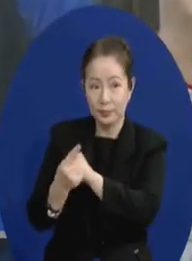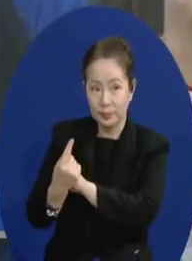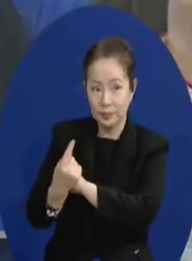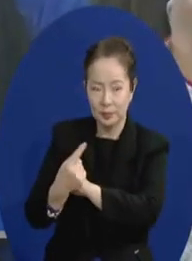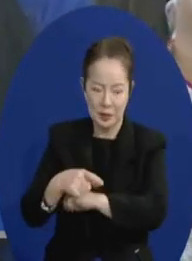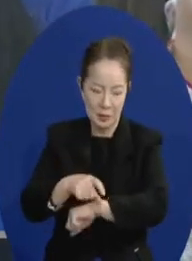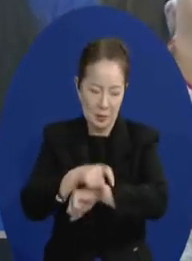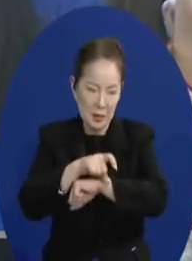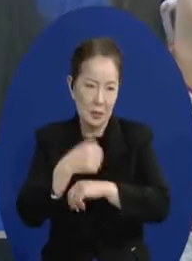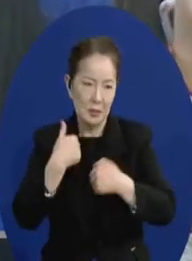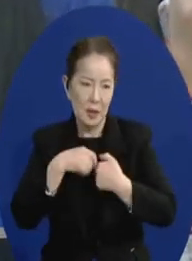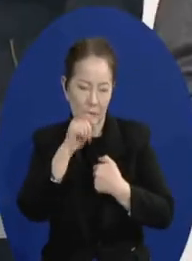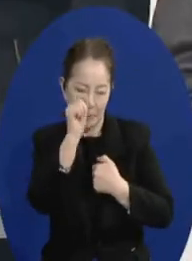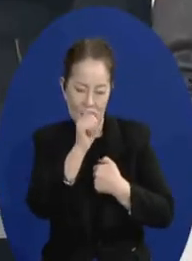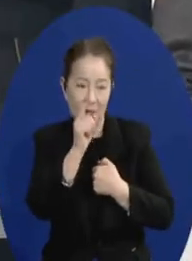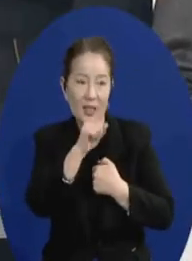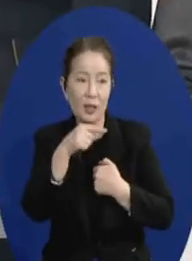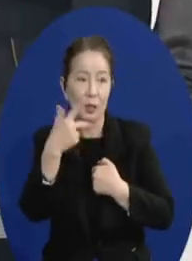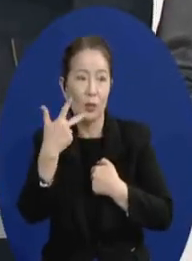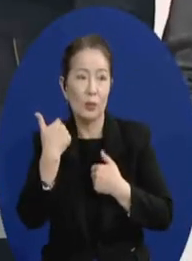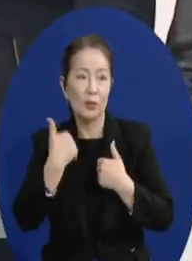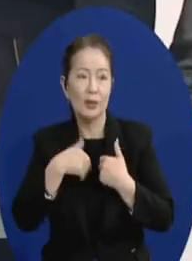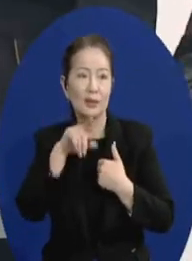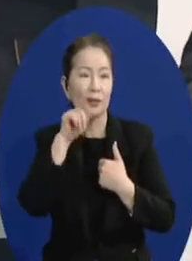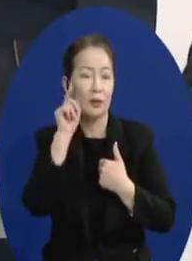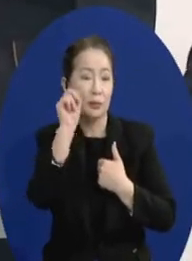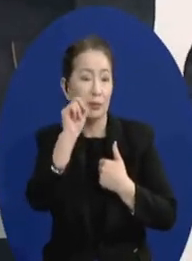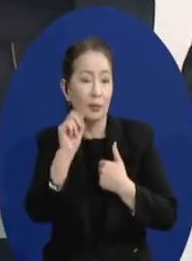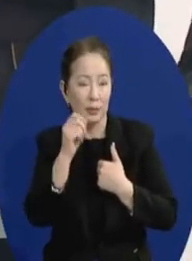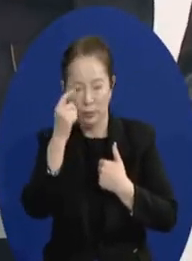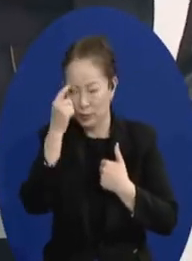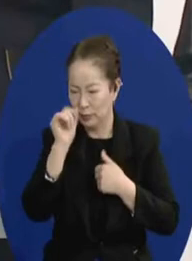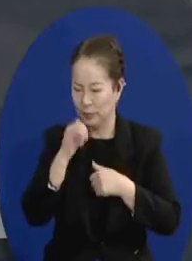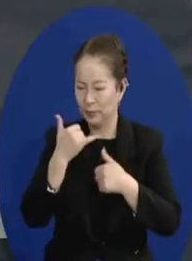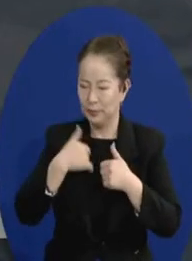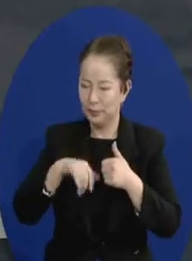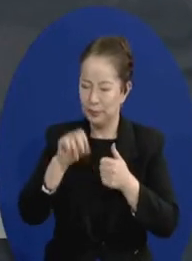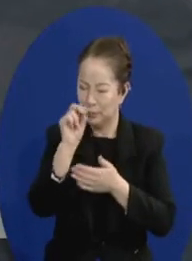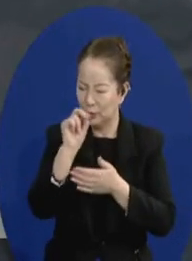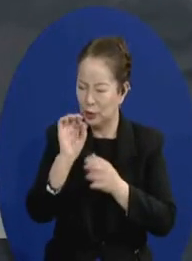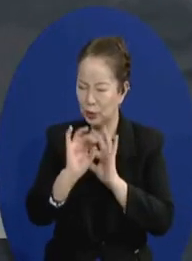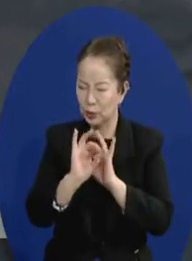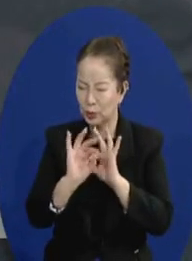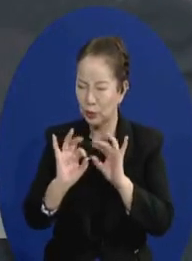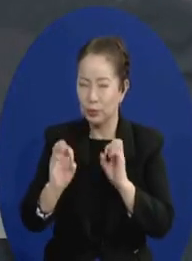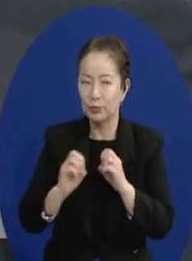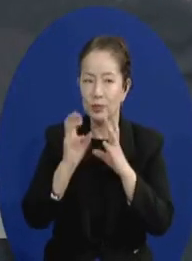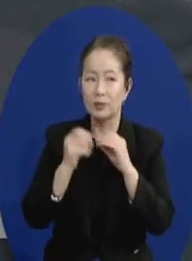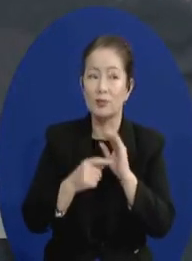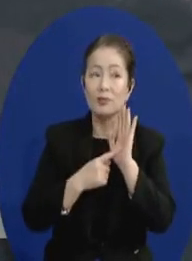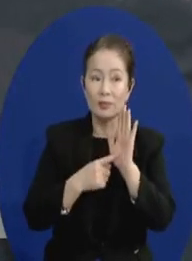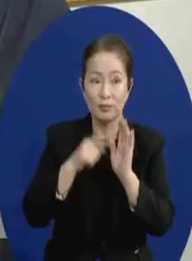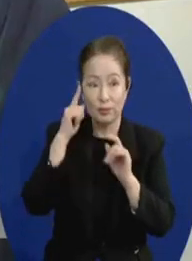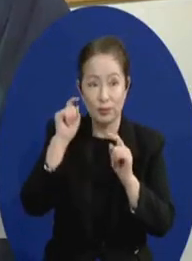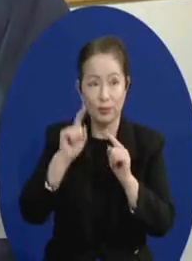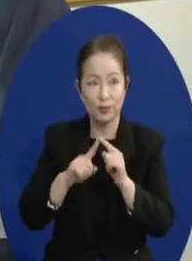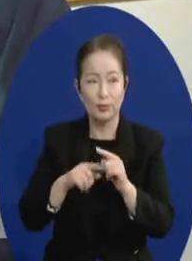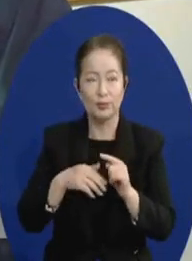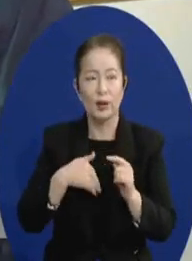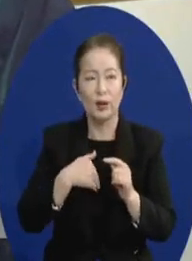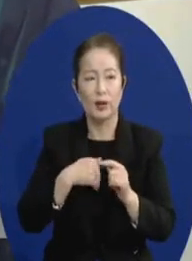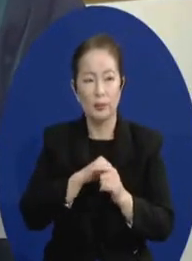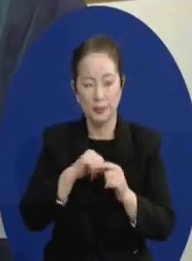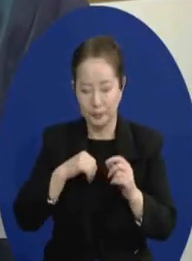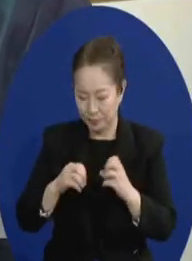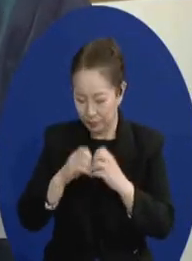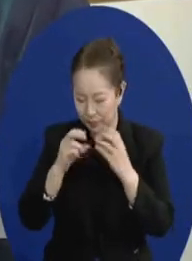уралдааны мэрэгжлийн багшийн ангилалд ихний 3 байр чалгарсан залуу багш нар Монгол бичгийн олон янзтай хэлбэрийг бүтээлдээ харуулахыг зорьсон байна. Миний